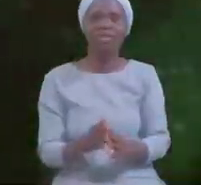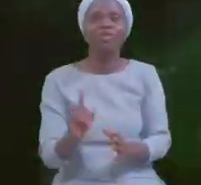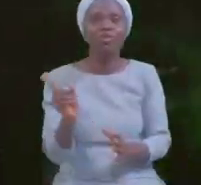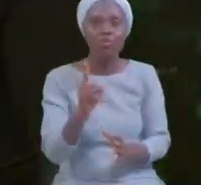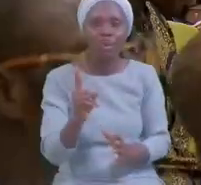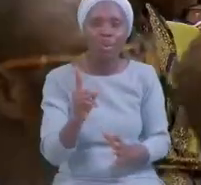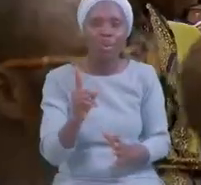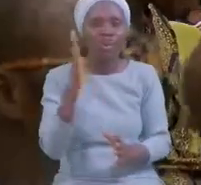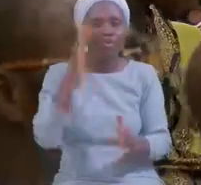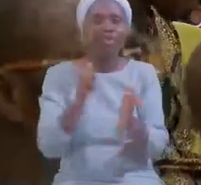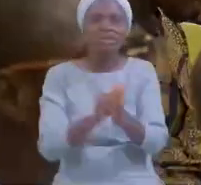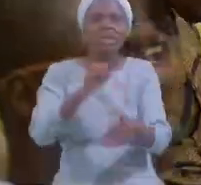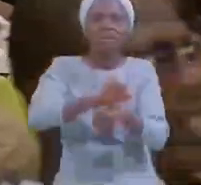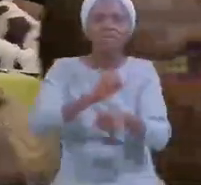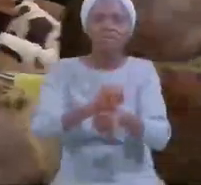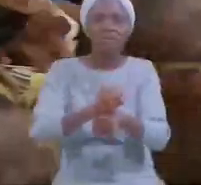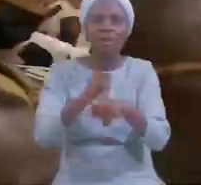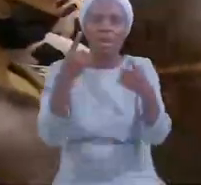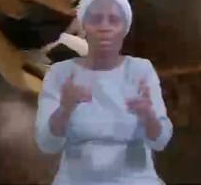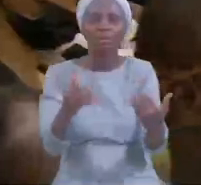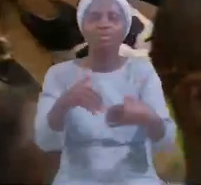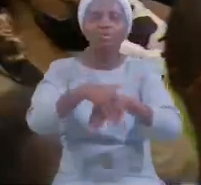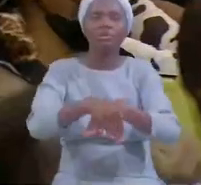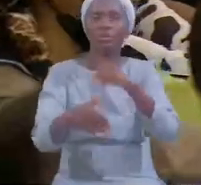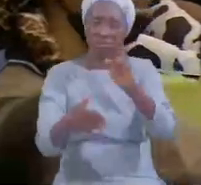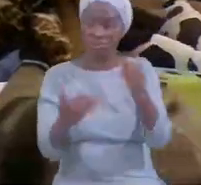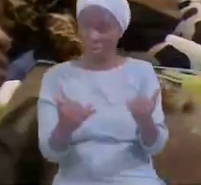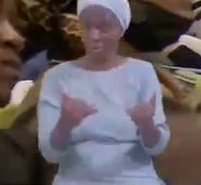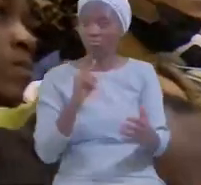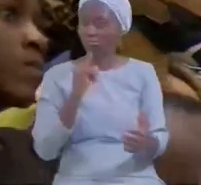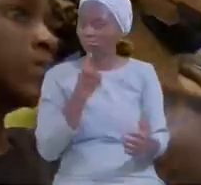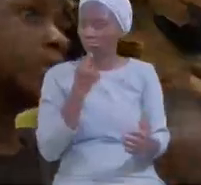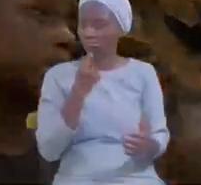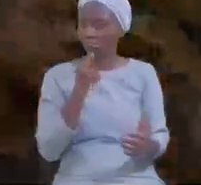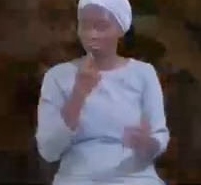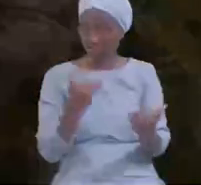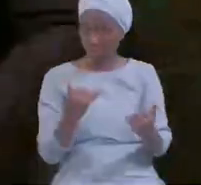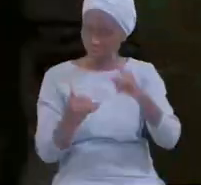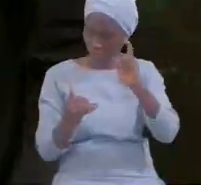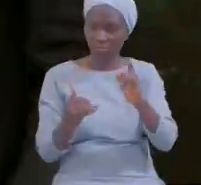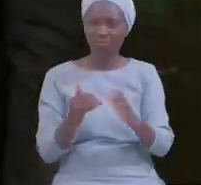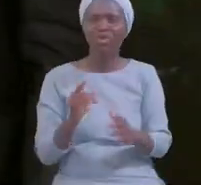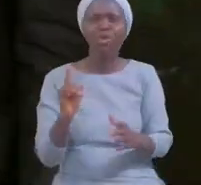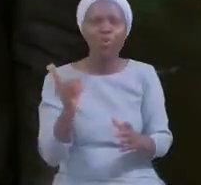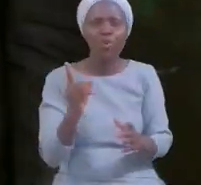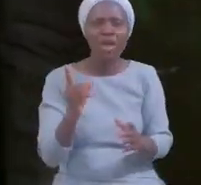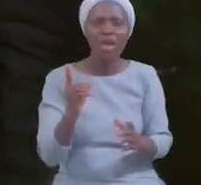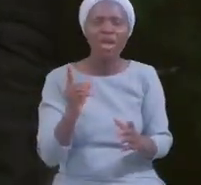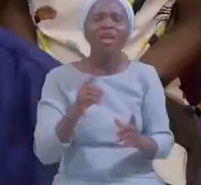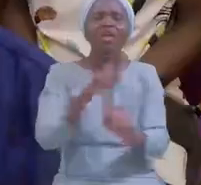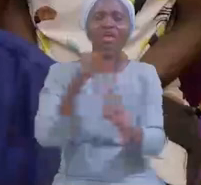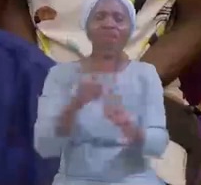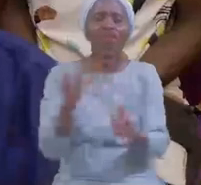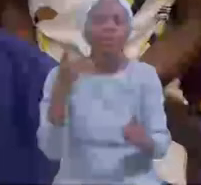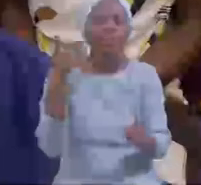soir, réellement, au sérieux. Où est-ce que la parole sera accomplie ce soir